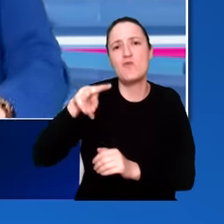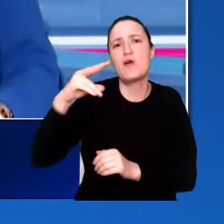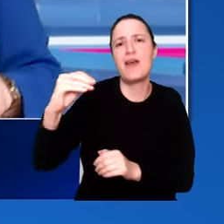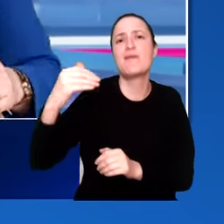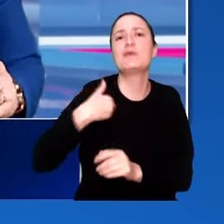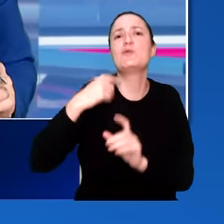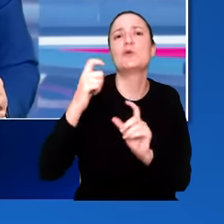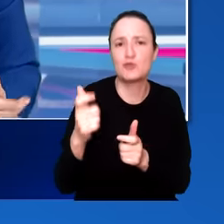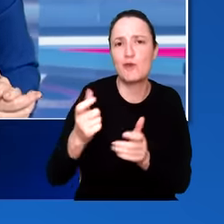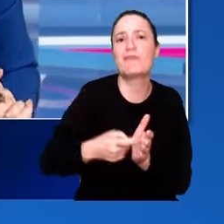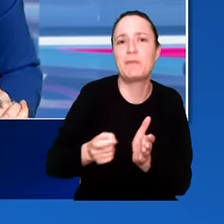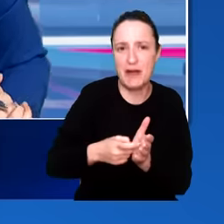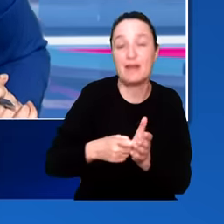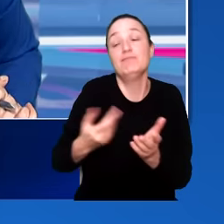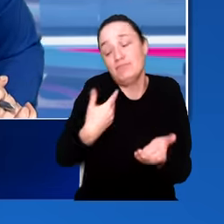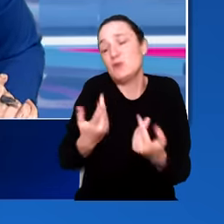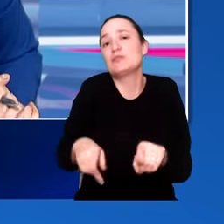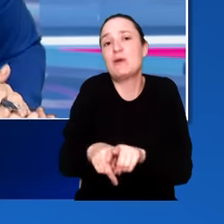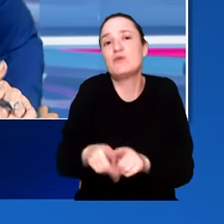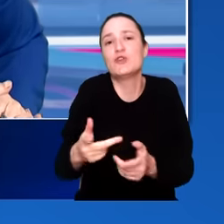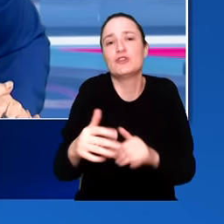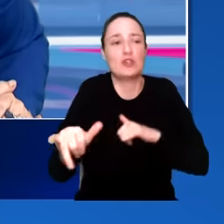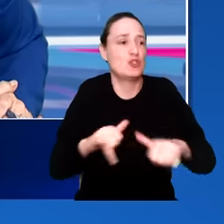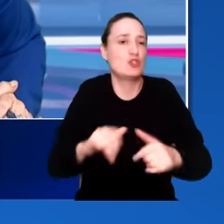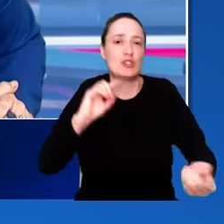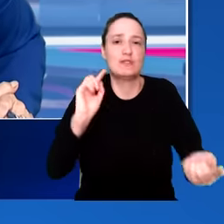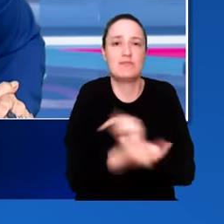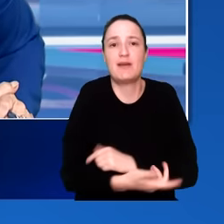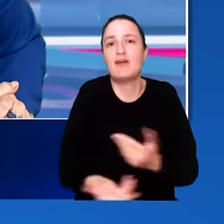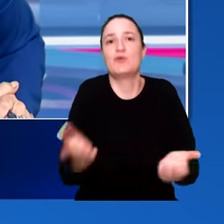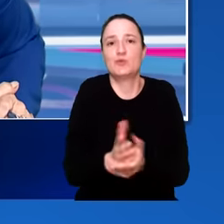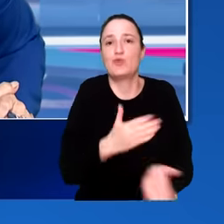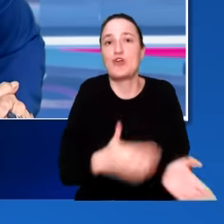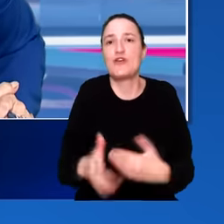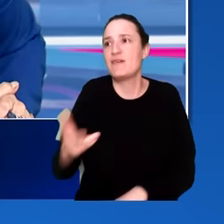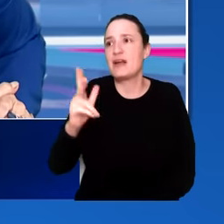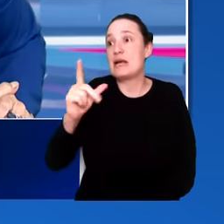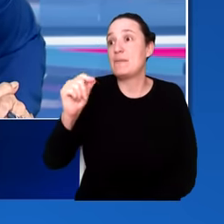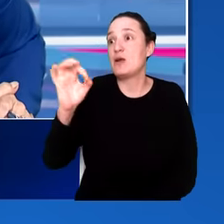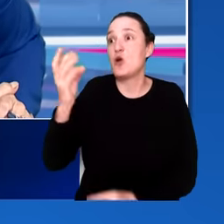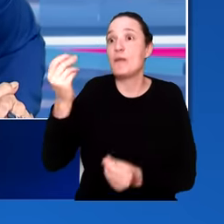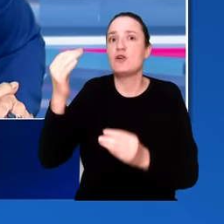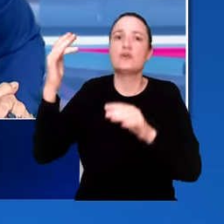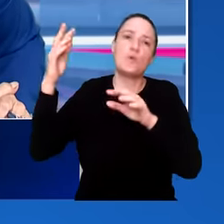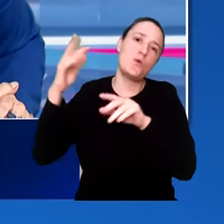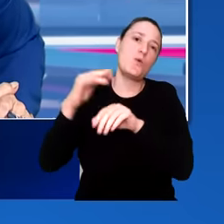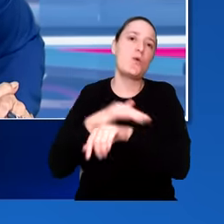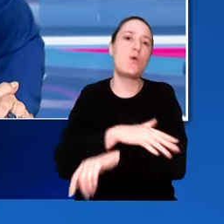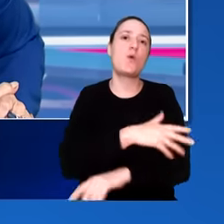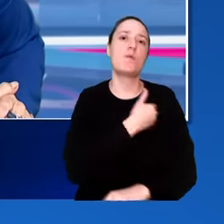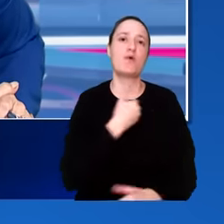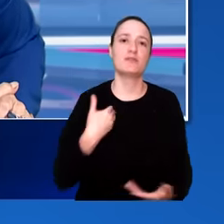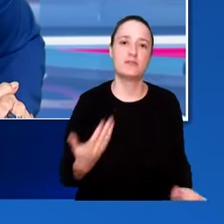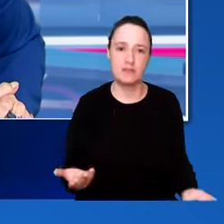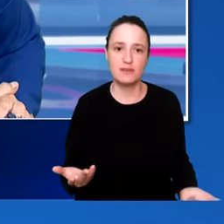był ten kamień milowy, który został spełniony i tak naprawdę w tym momencie pieniądze popłynęły. Ale to nie może być bezkarne,